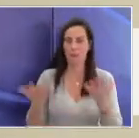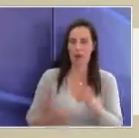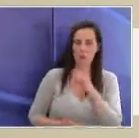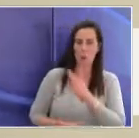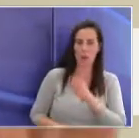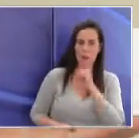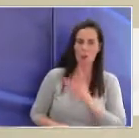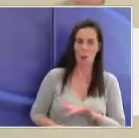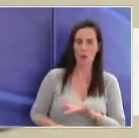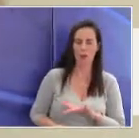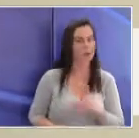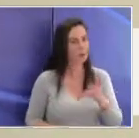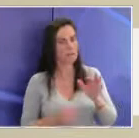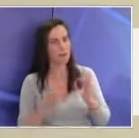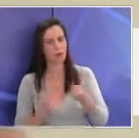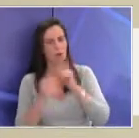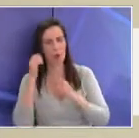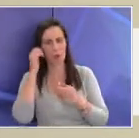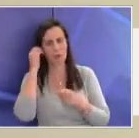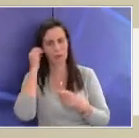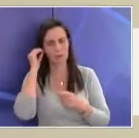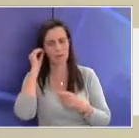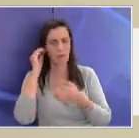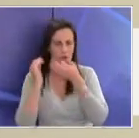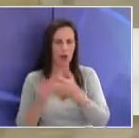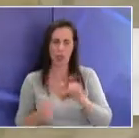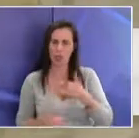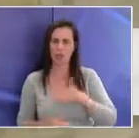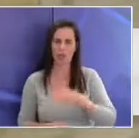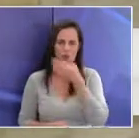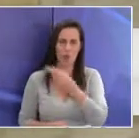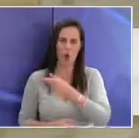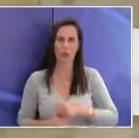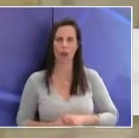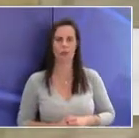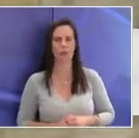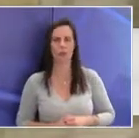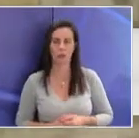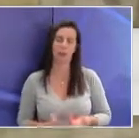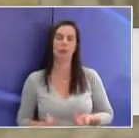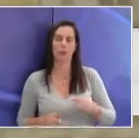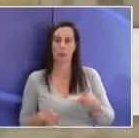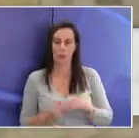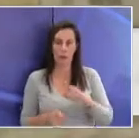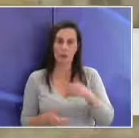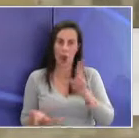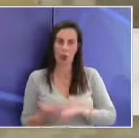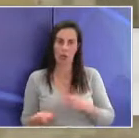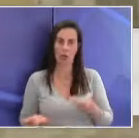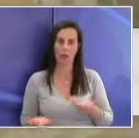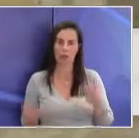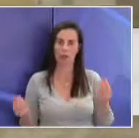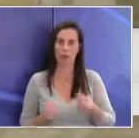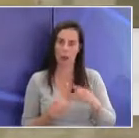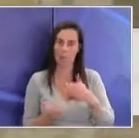עם החדשות שאתה יודע מה, ובאמת מה עם סוריה. מה עם סוריה? השאלה שכן רציתי לשאול אותך. כן, עכשיו. וכמו שאתה צודק,